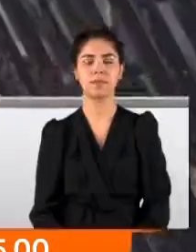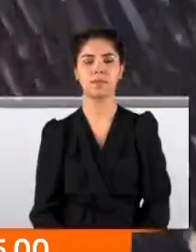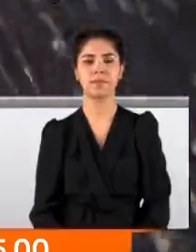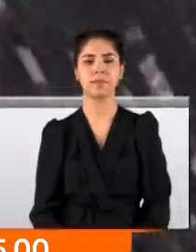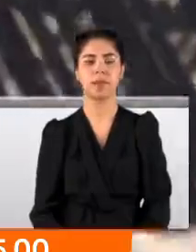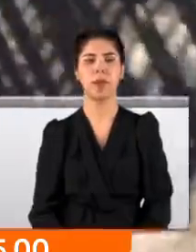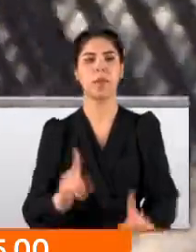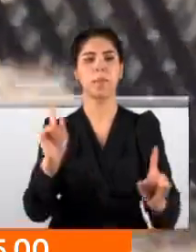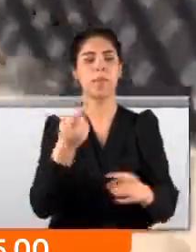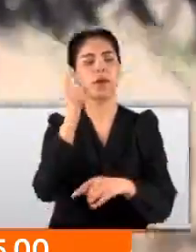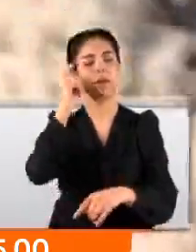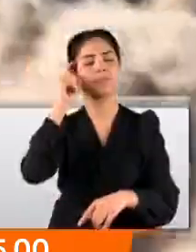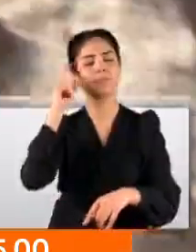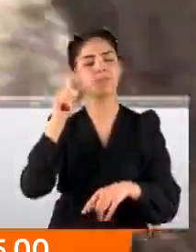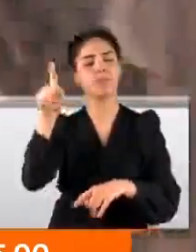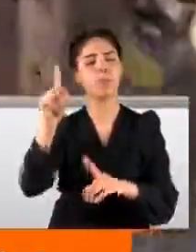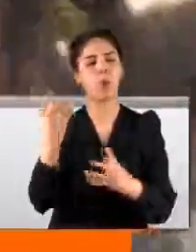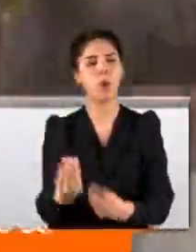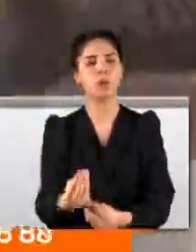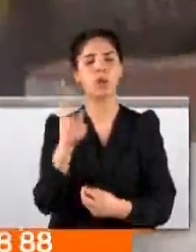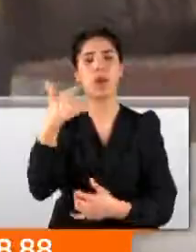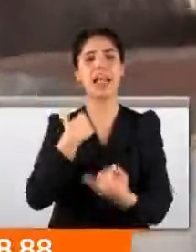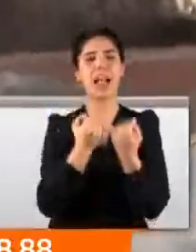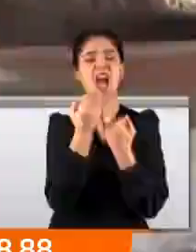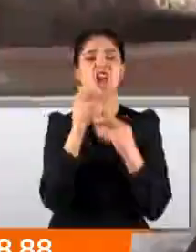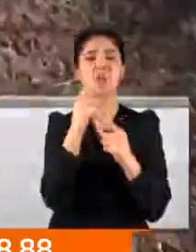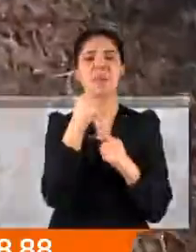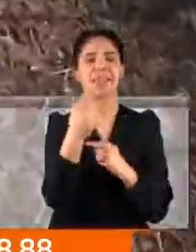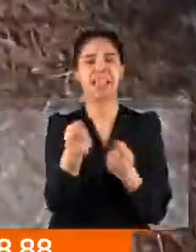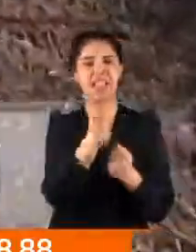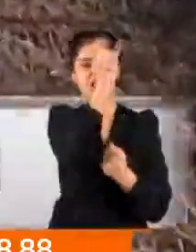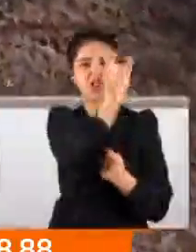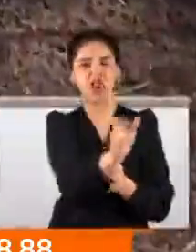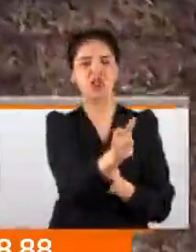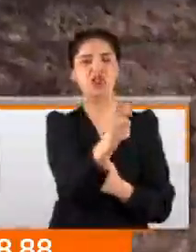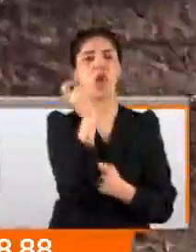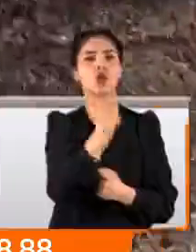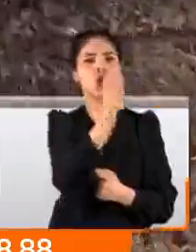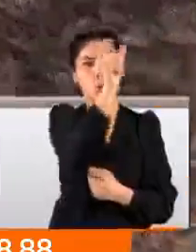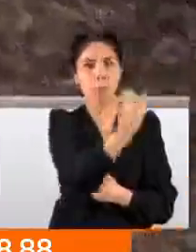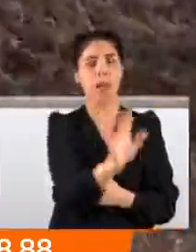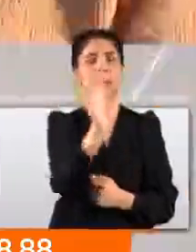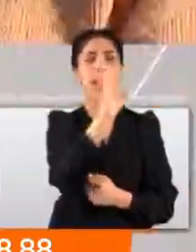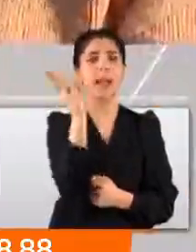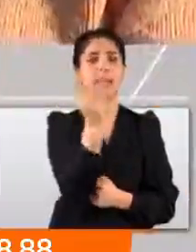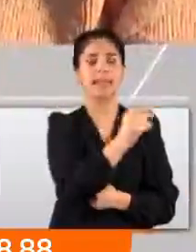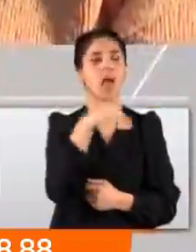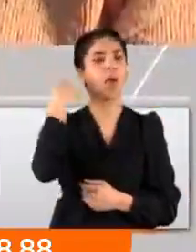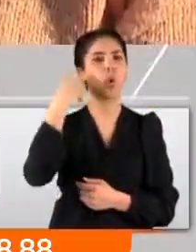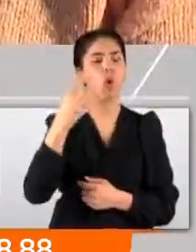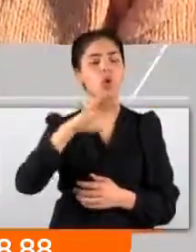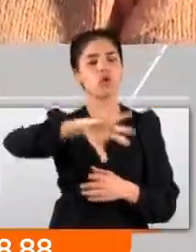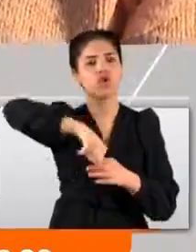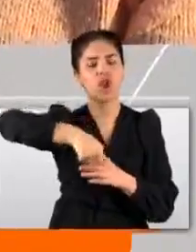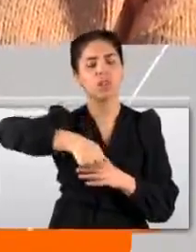Aklına gelmeyen başına geldi. Çünkü kardeşim gibi dediği çalışanı 50 koyununu çalıp kayıplara karıştı. Toplamda